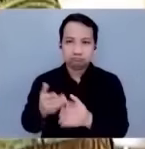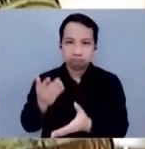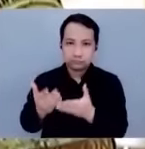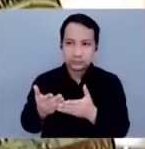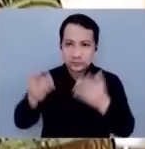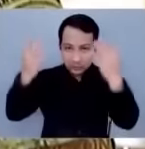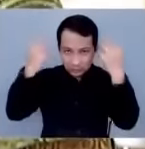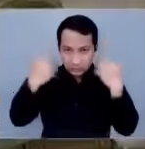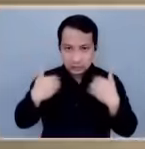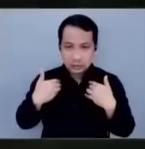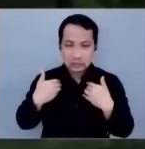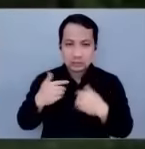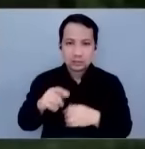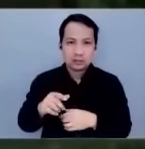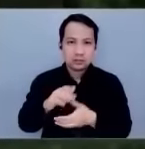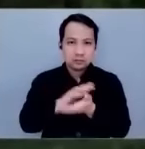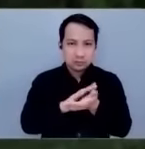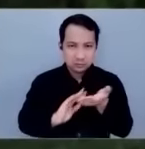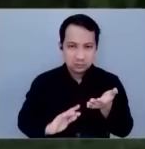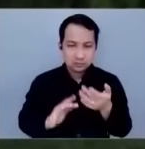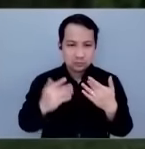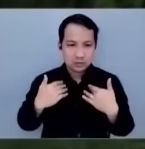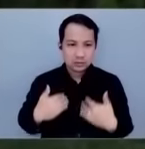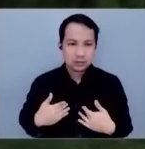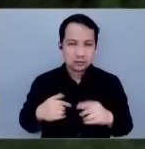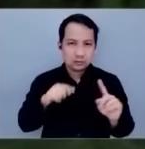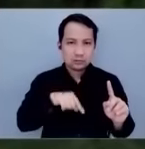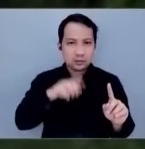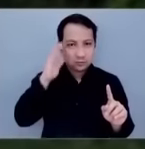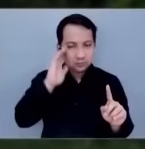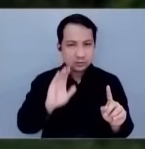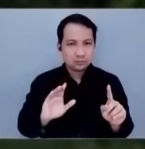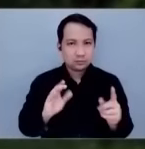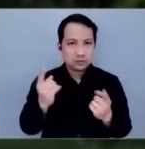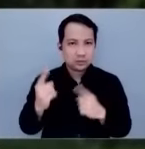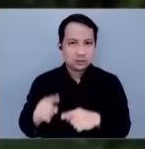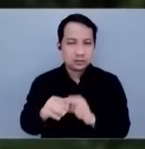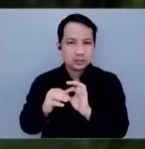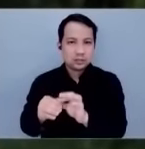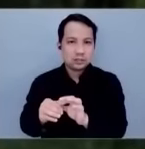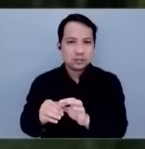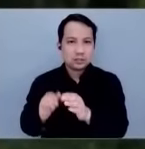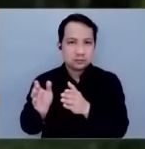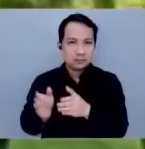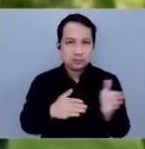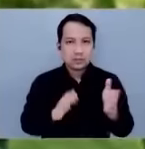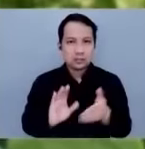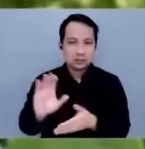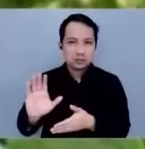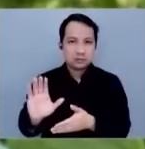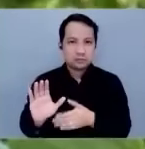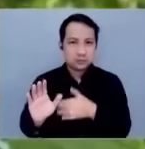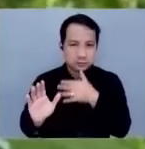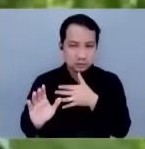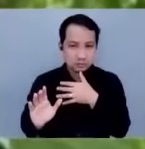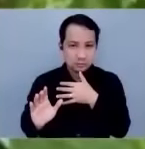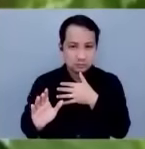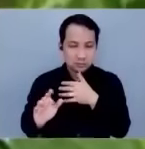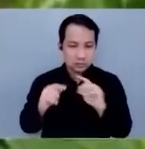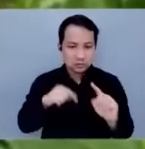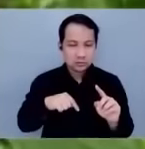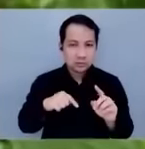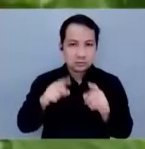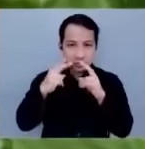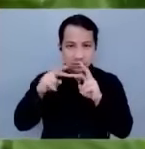o patak pa ng dugo. Sinisiyasat din ang posibilidad na pinlano ang pagpatay sa mag-ina. Ayon daw kasi sa mga